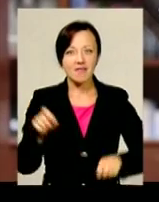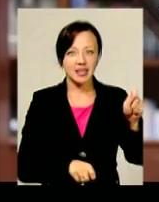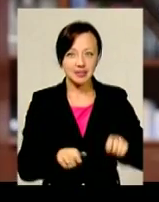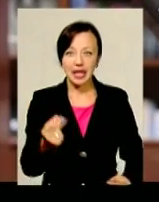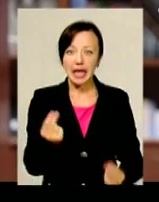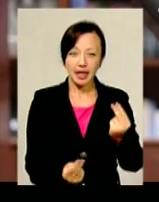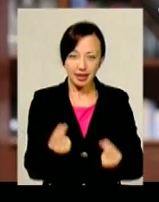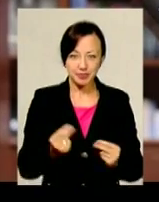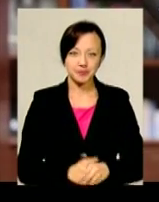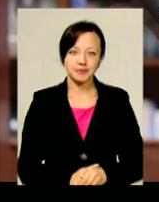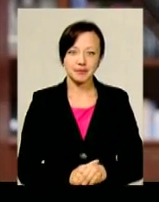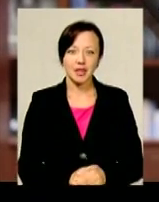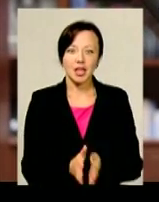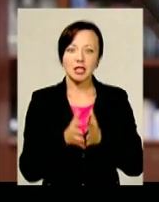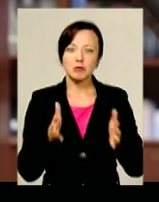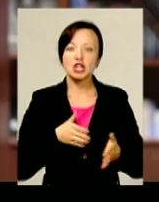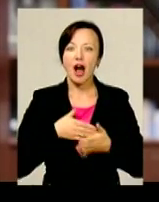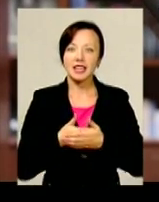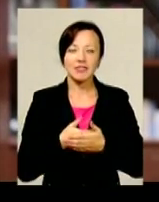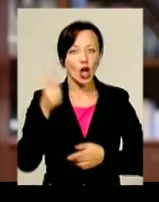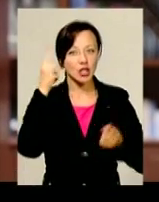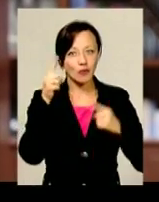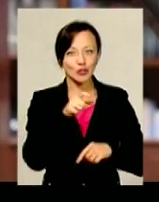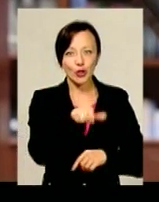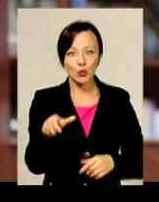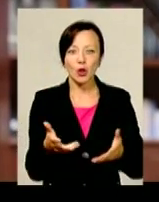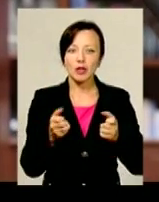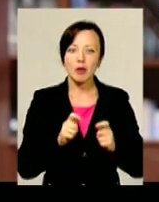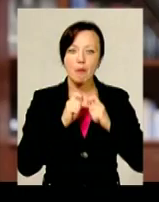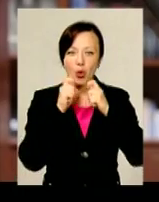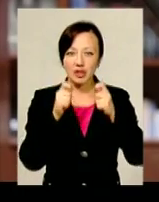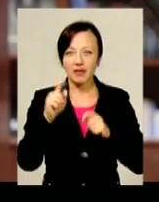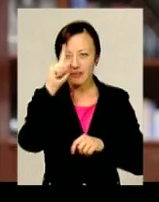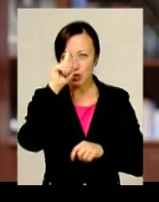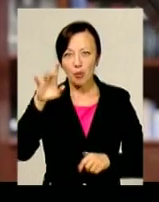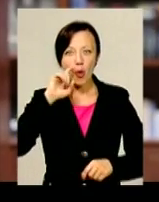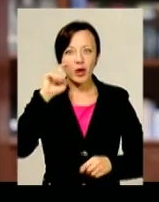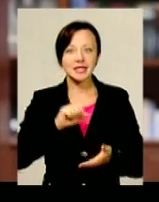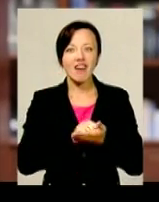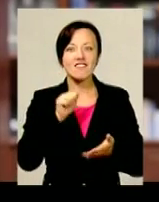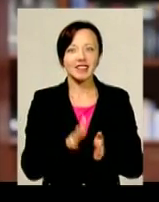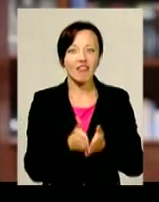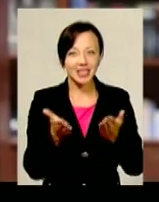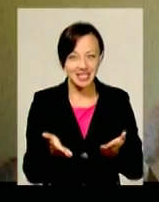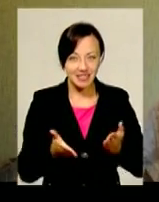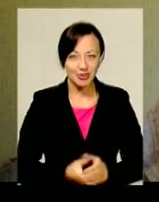ігри. Найбільш активні та творчі мовомарафонці отримують подарунки від відомих українських видавництв.